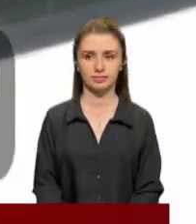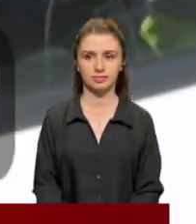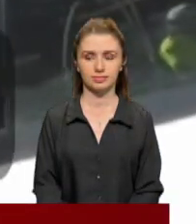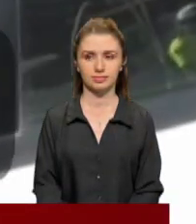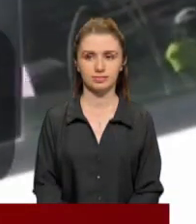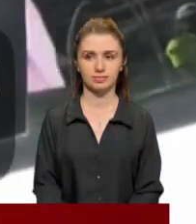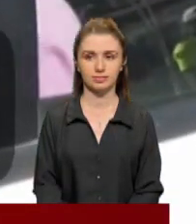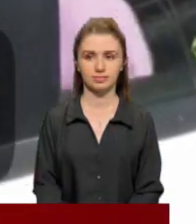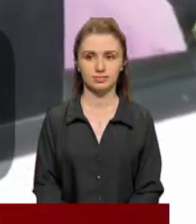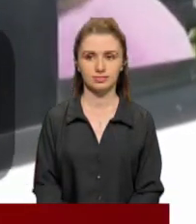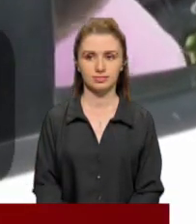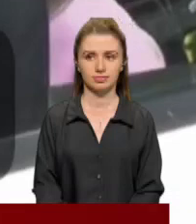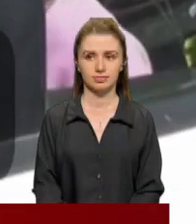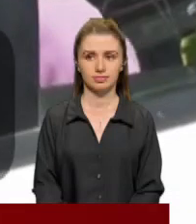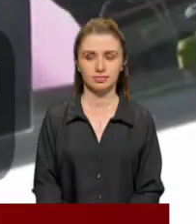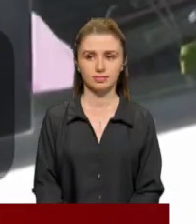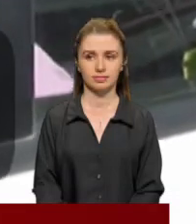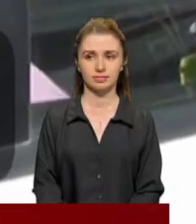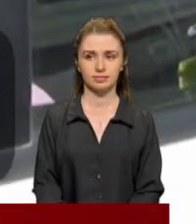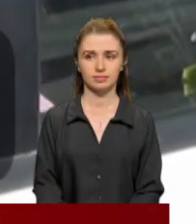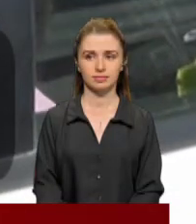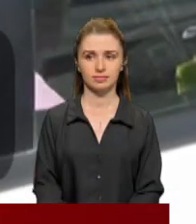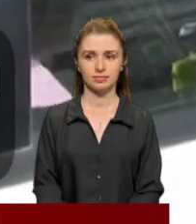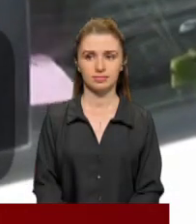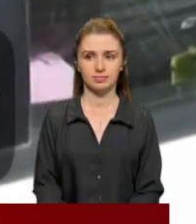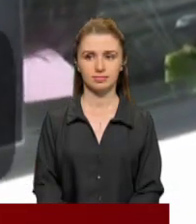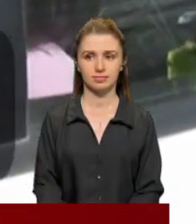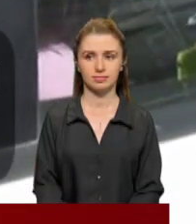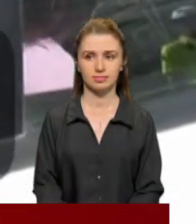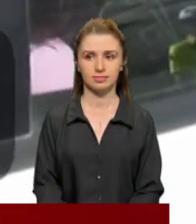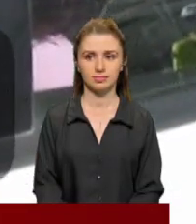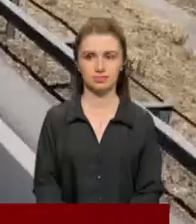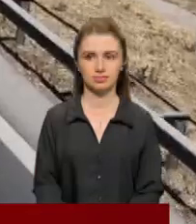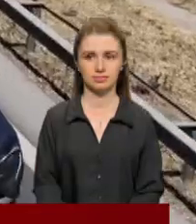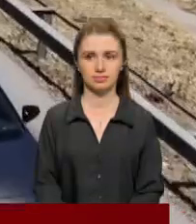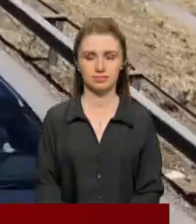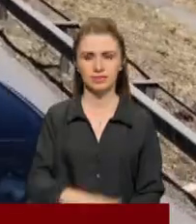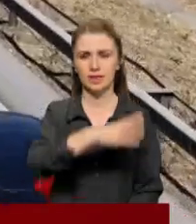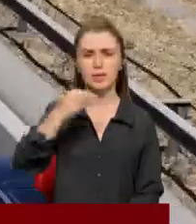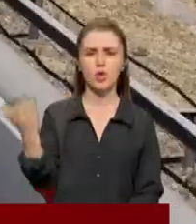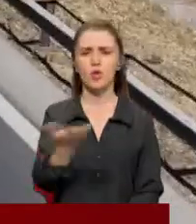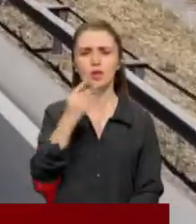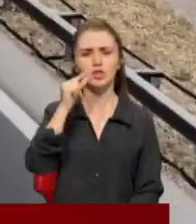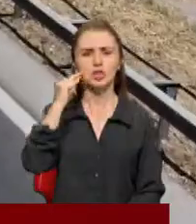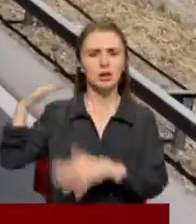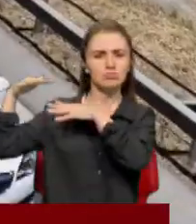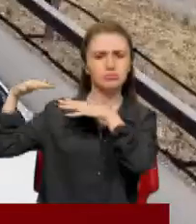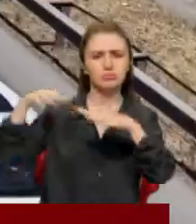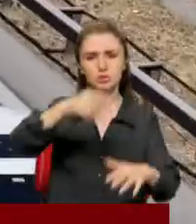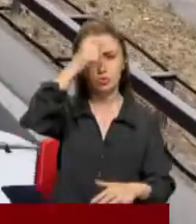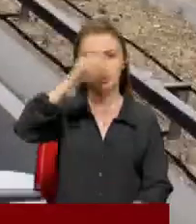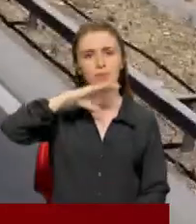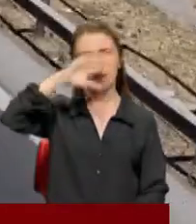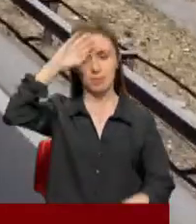Kurban için gidiyoruz, büyükler orada. Onların yanlarına gidiyoruz, hem ziyaret hem kurban bayramı. Milyonlar yollarda, Türkiye kurban